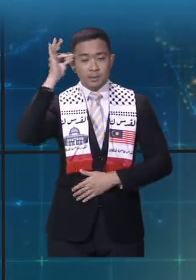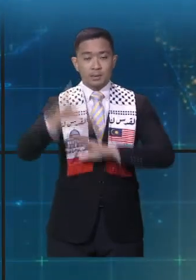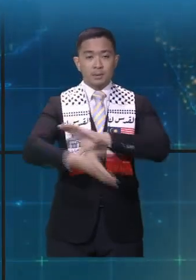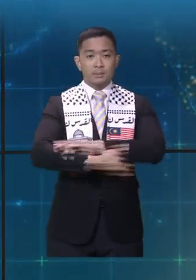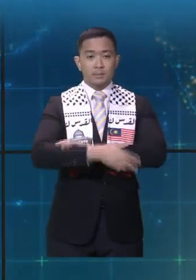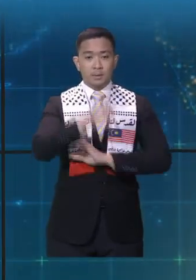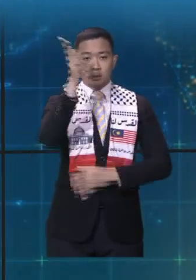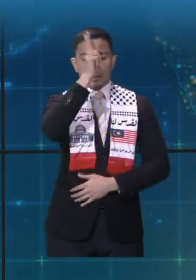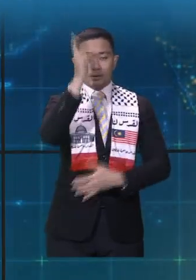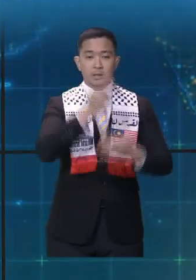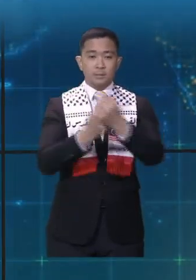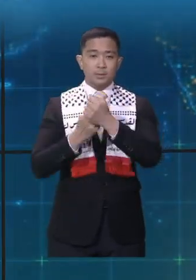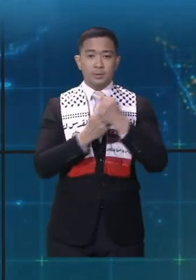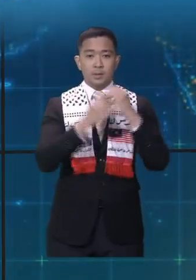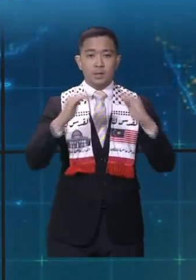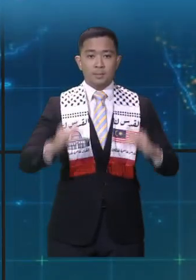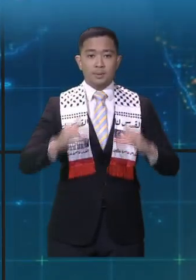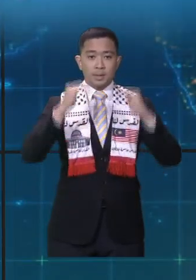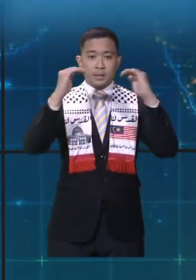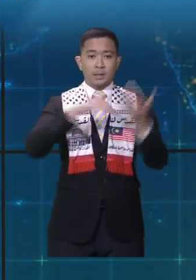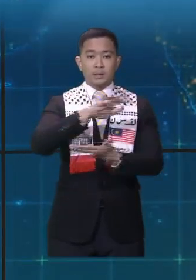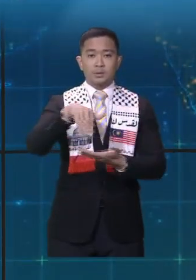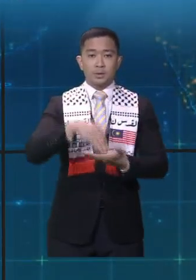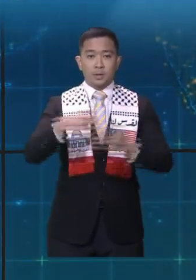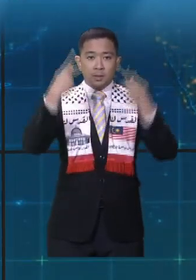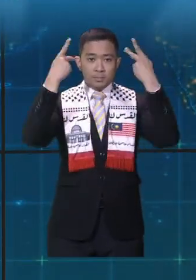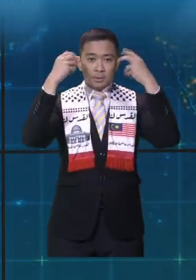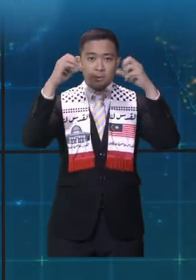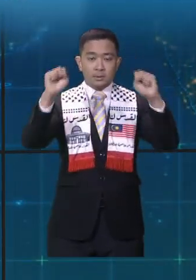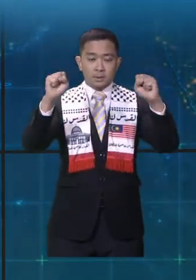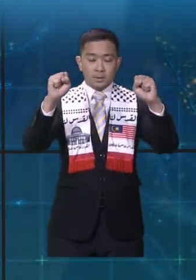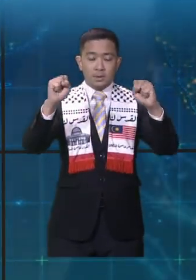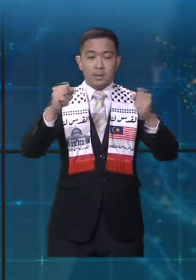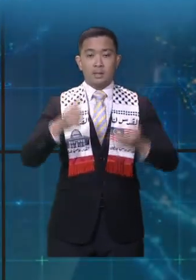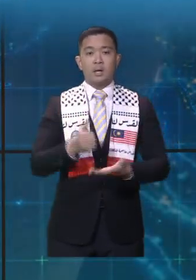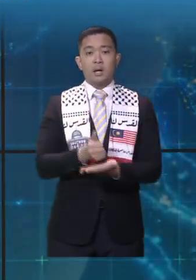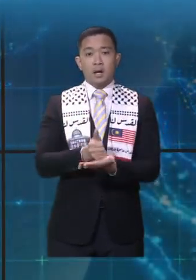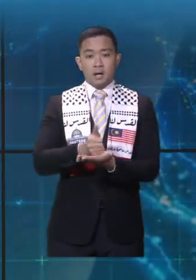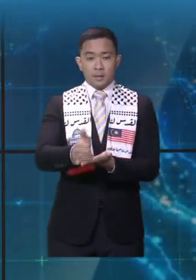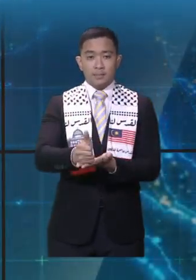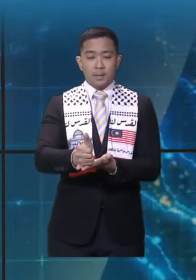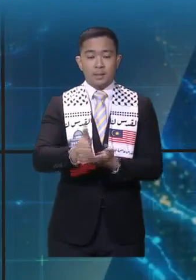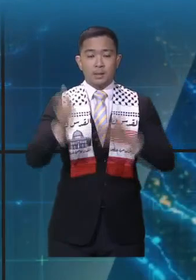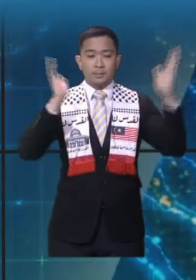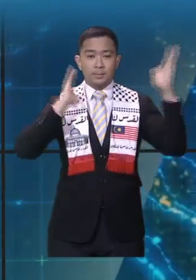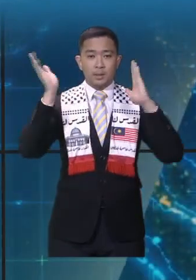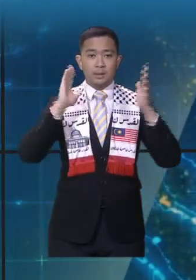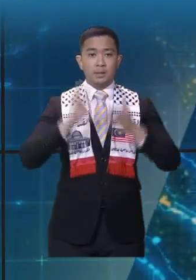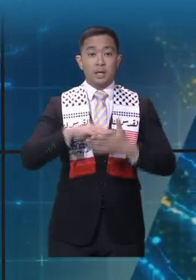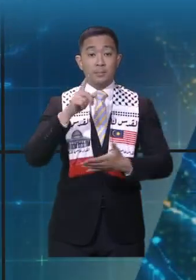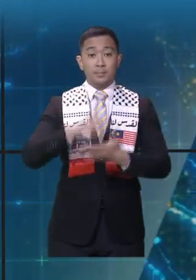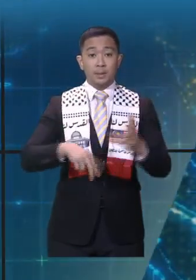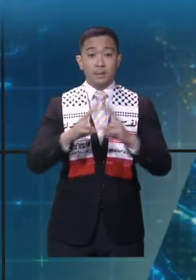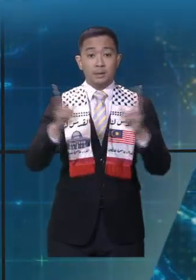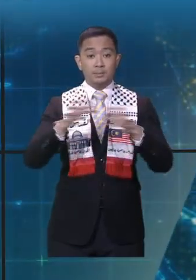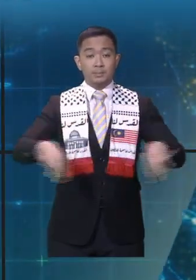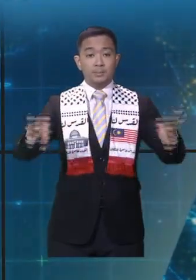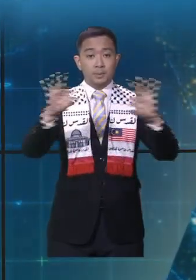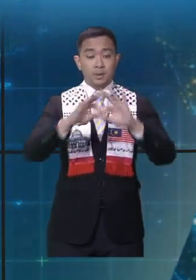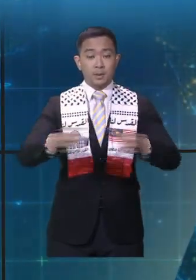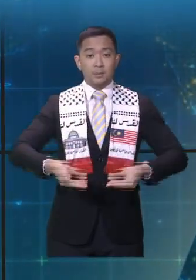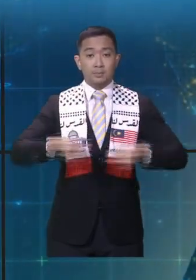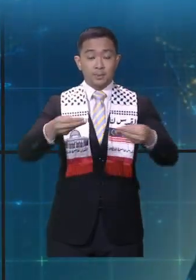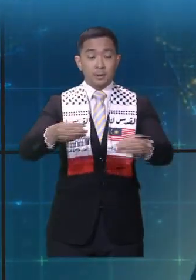kerajaan perpaduan di peringkat nasional. Presiden Parti Amanah Negara, Datuk Seri Muhammad Sabu berkata, apa yang penting sekiranya